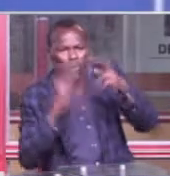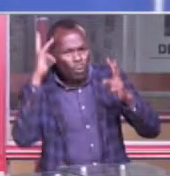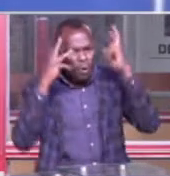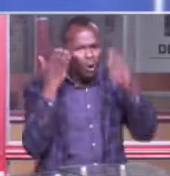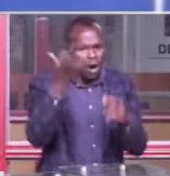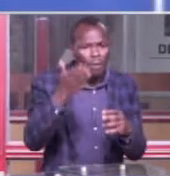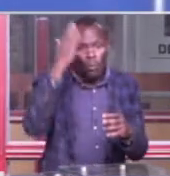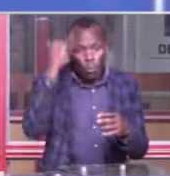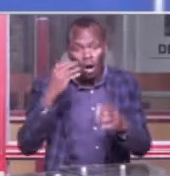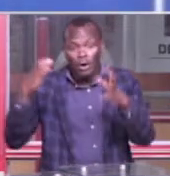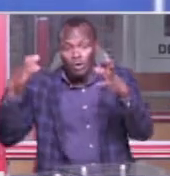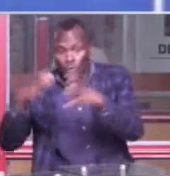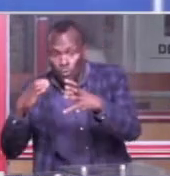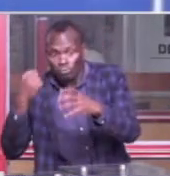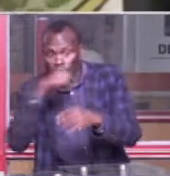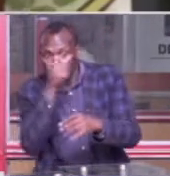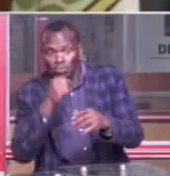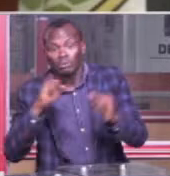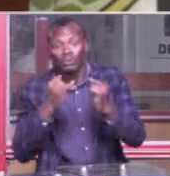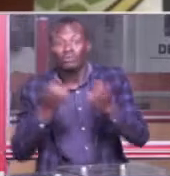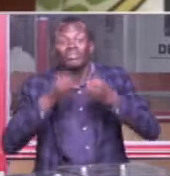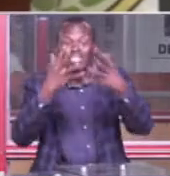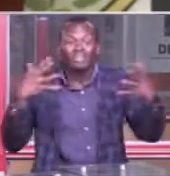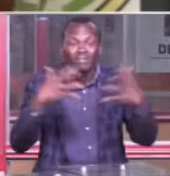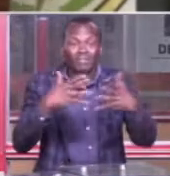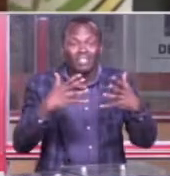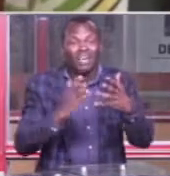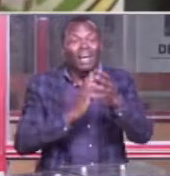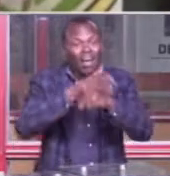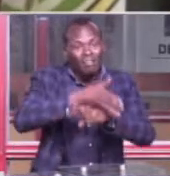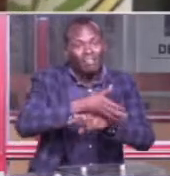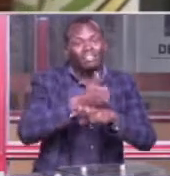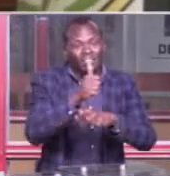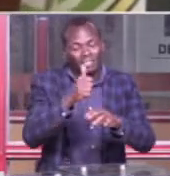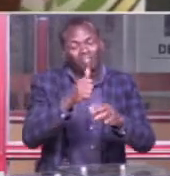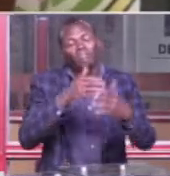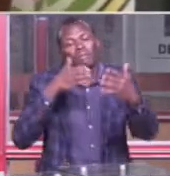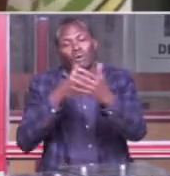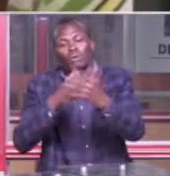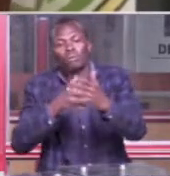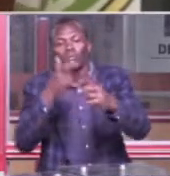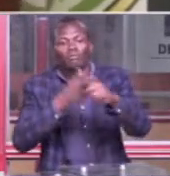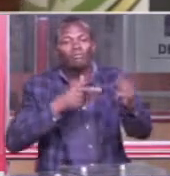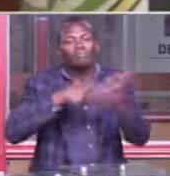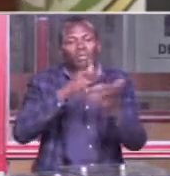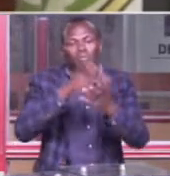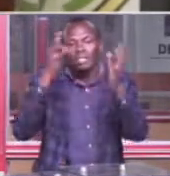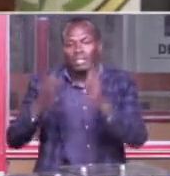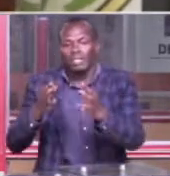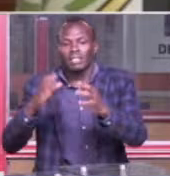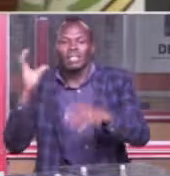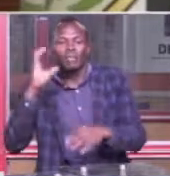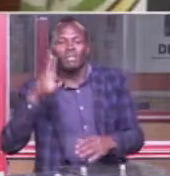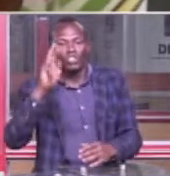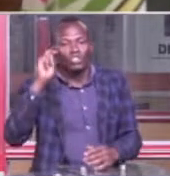okumutta olw'ensonga za kampuni ya UTL. Thugs, thieves who have been well entrenched in